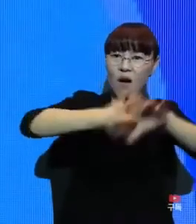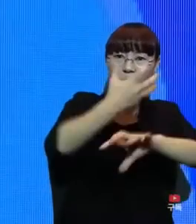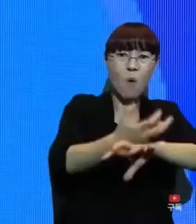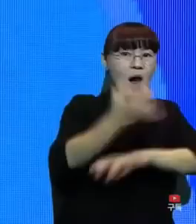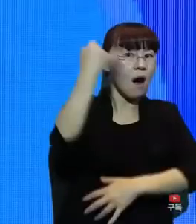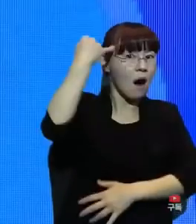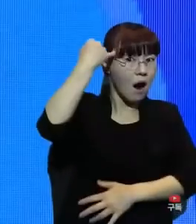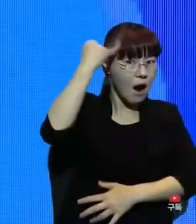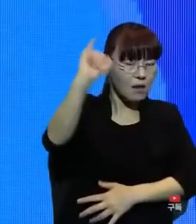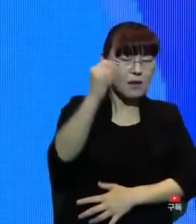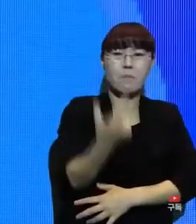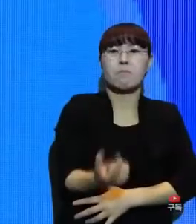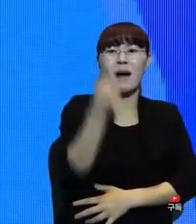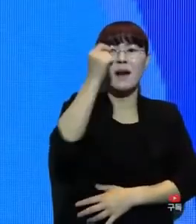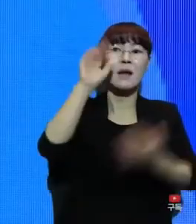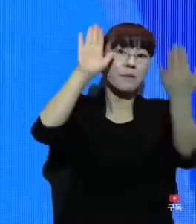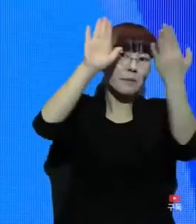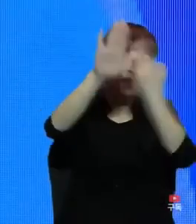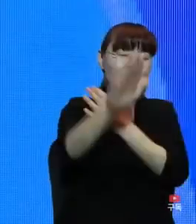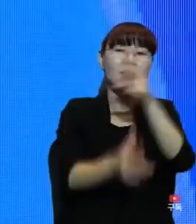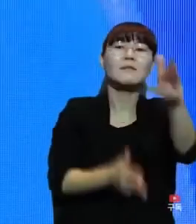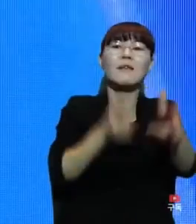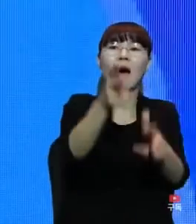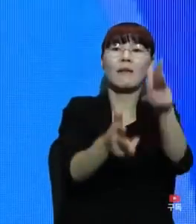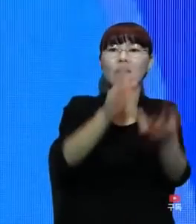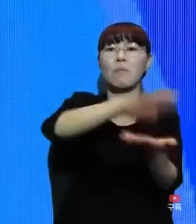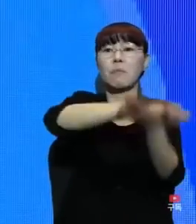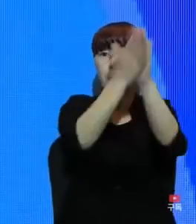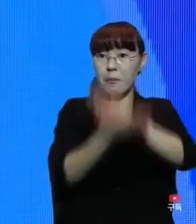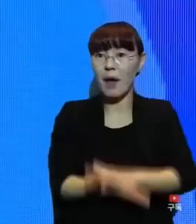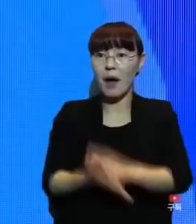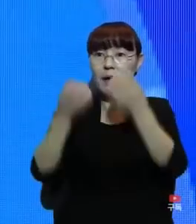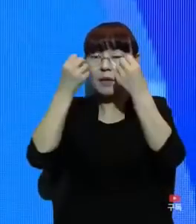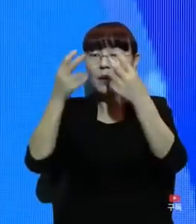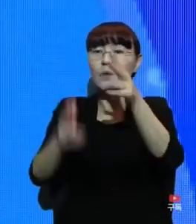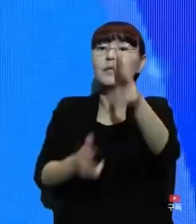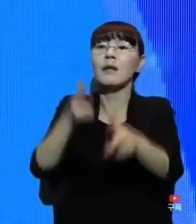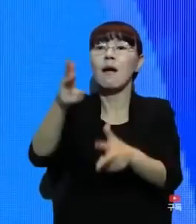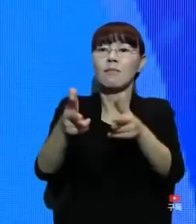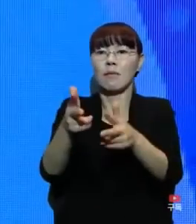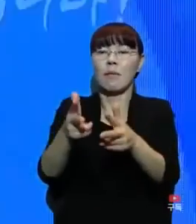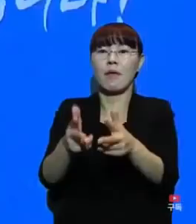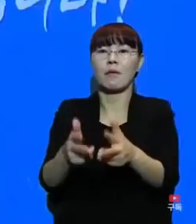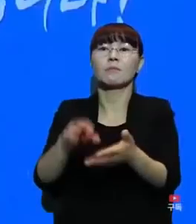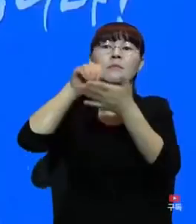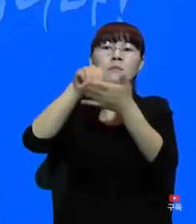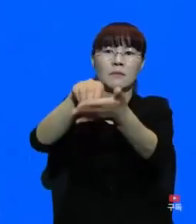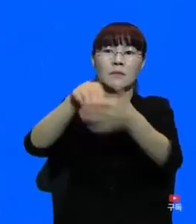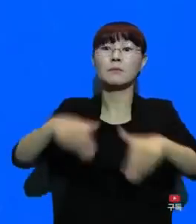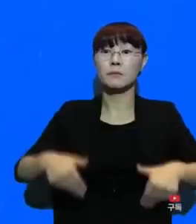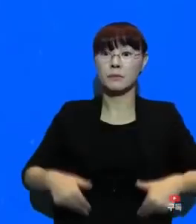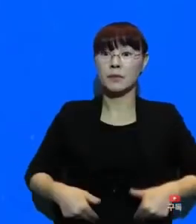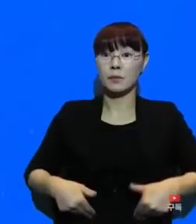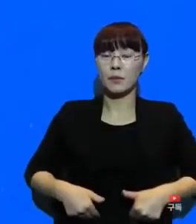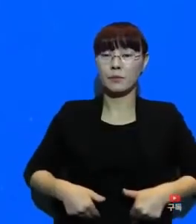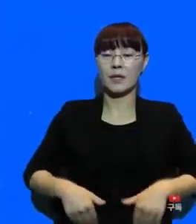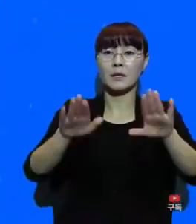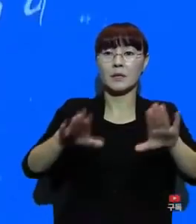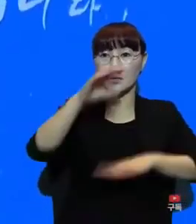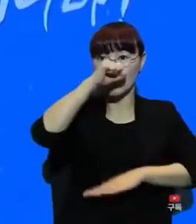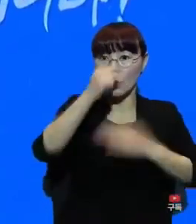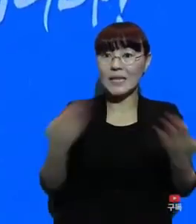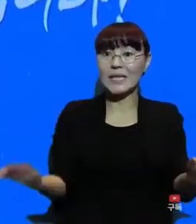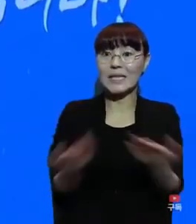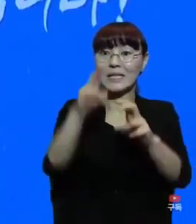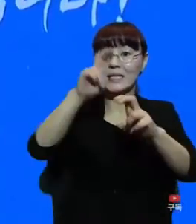신속하게 미래 산업으로 전환해 내고 신 산업에 진출할 수 있게 해야합니다 그래야 좋은 일자리가